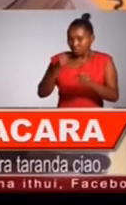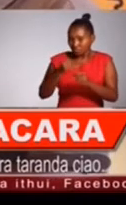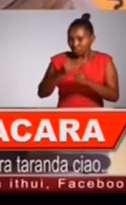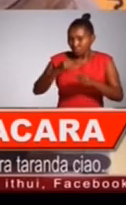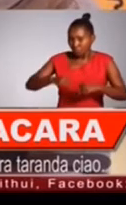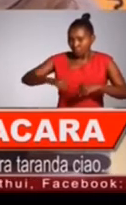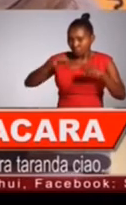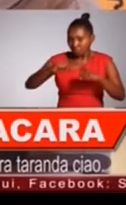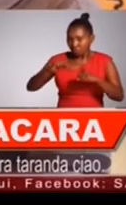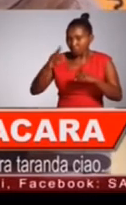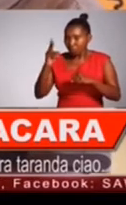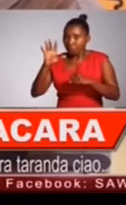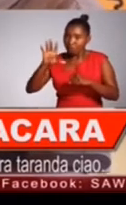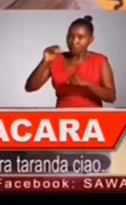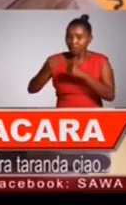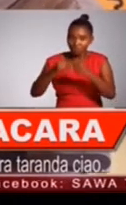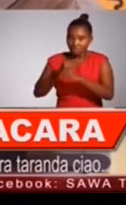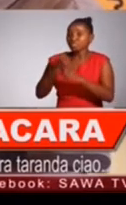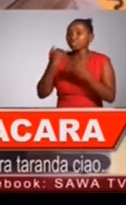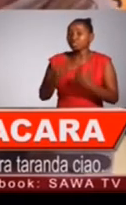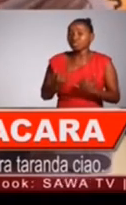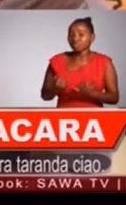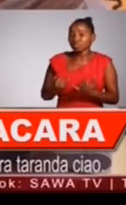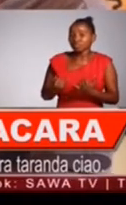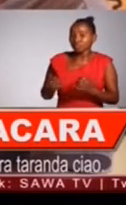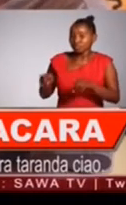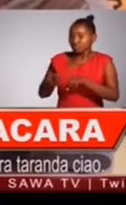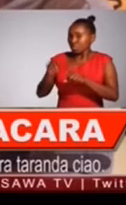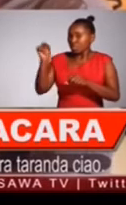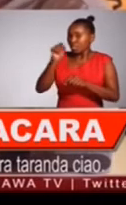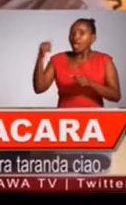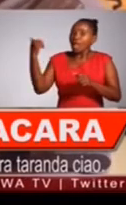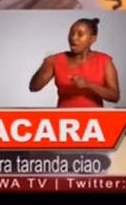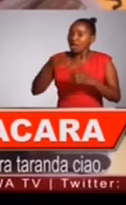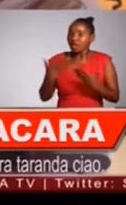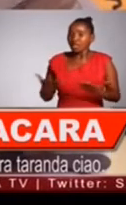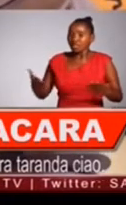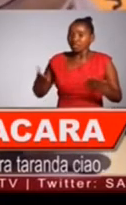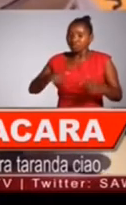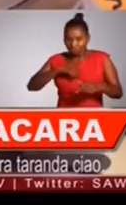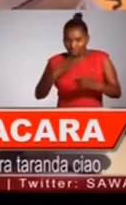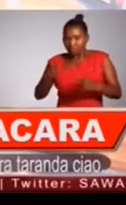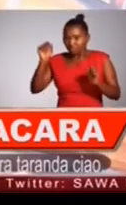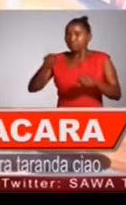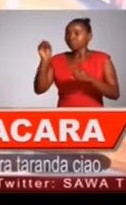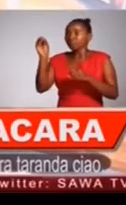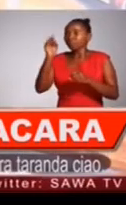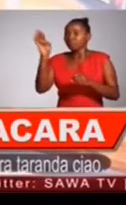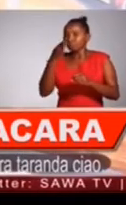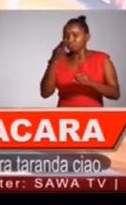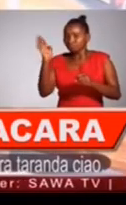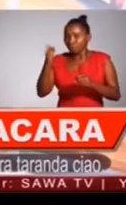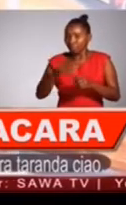4-5 years deep inside Na chora eniki, kulinga wengi na fie Picha,